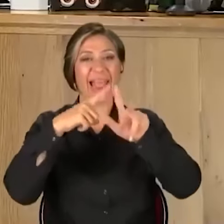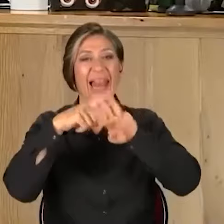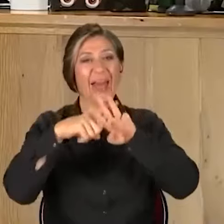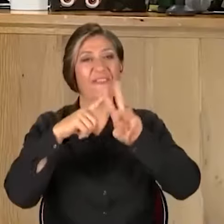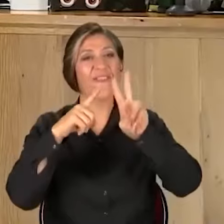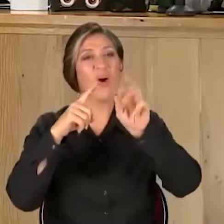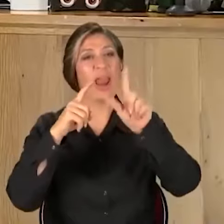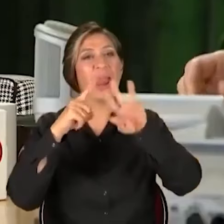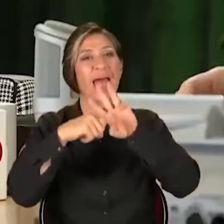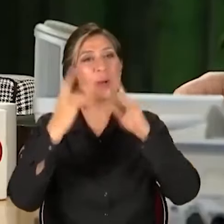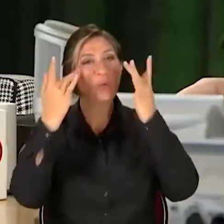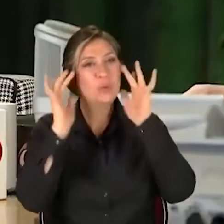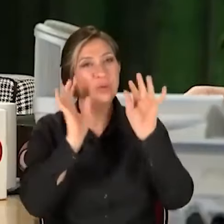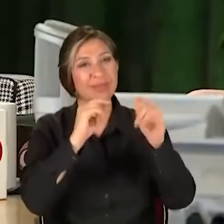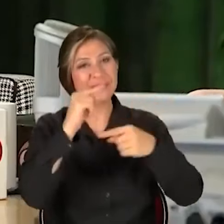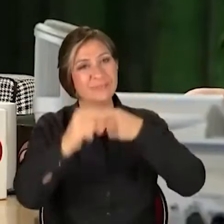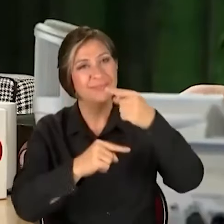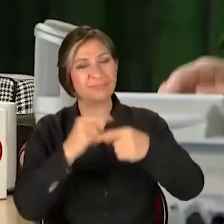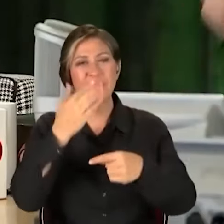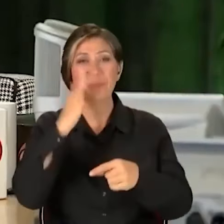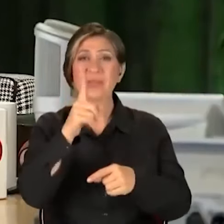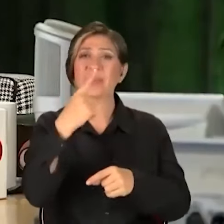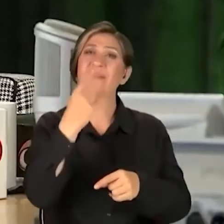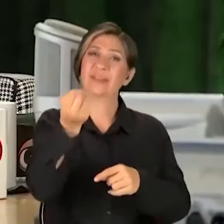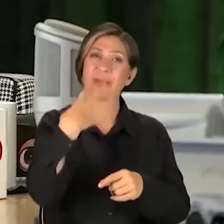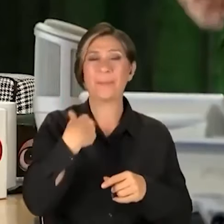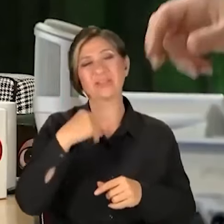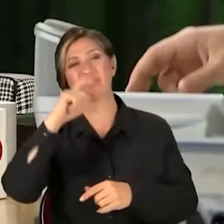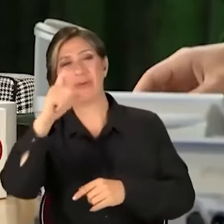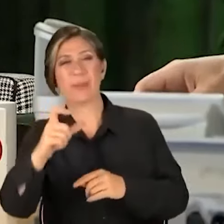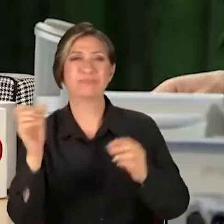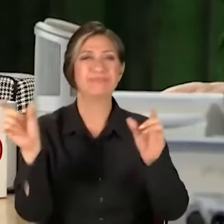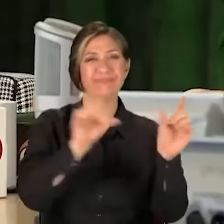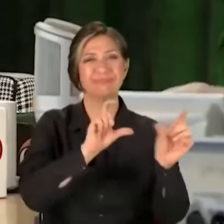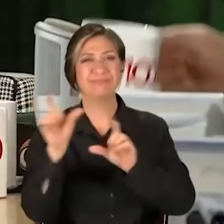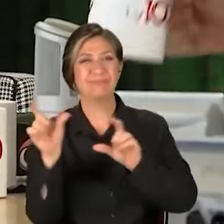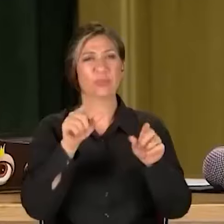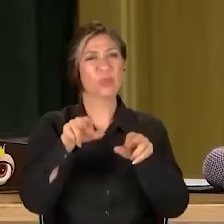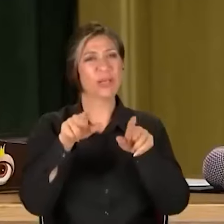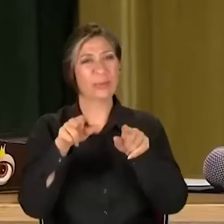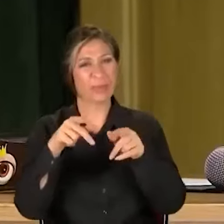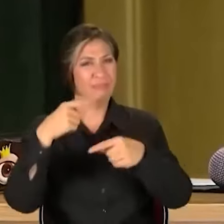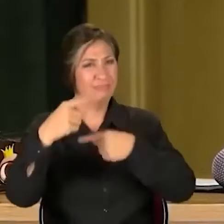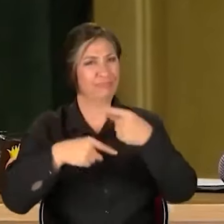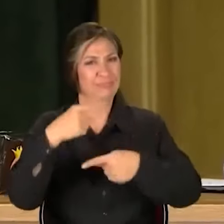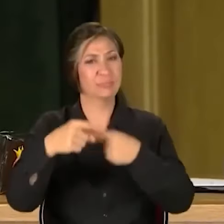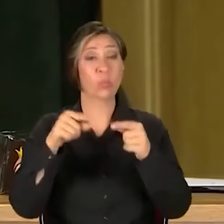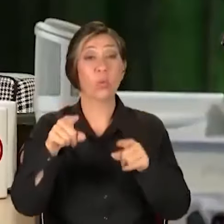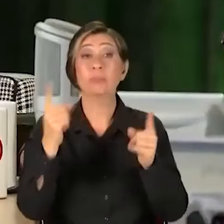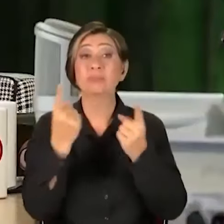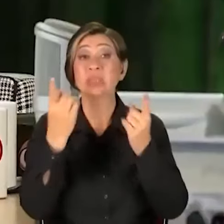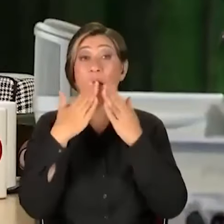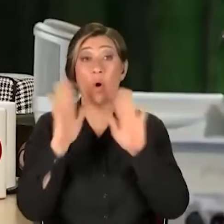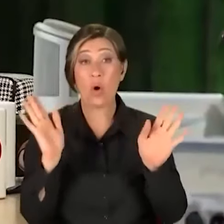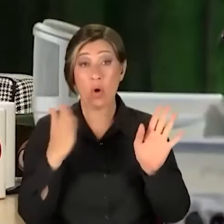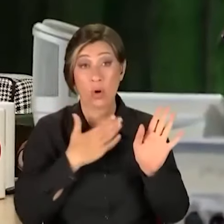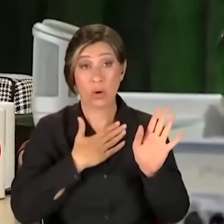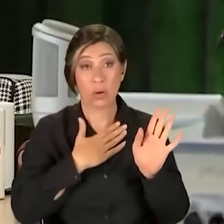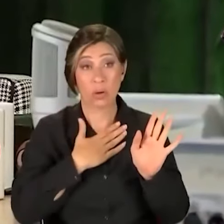beri vardır bu. Hani evet. Klasik, sen bana laf at, ben cevap vereyim. Hani bravo. Gündem olalım, bu şekilde gündeme devam ettirelim. Bizde böyle bir şey söz konusu